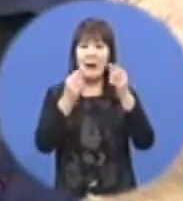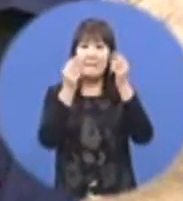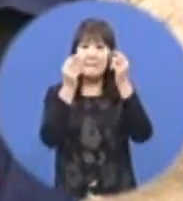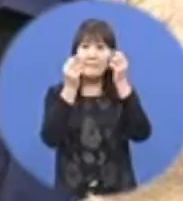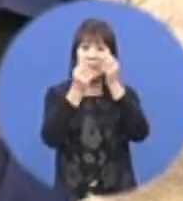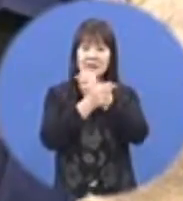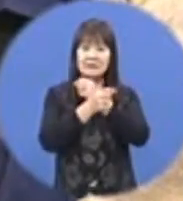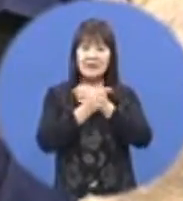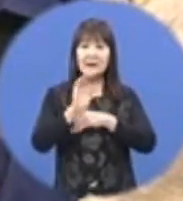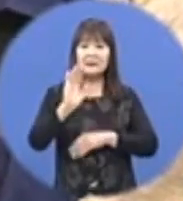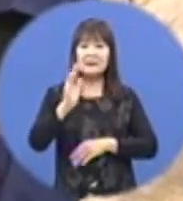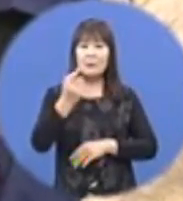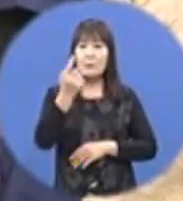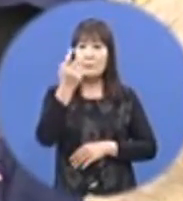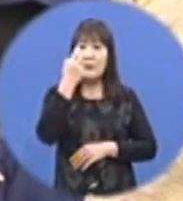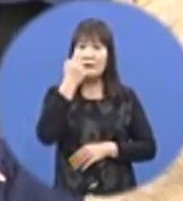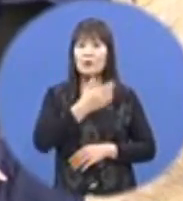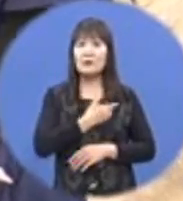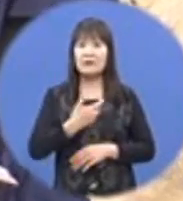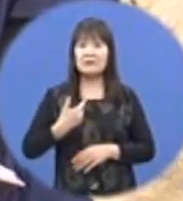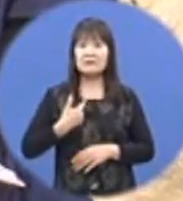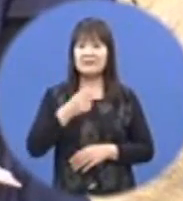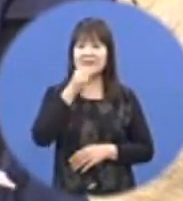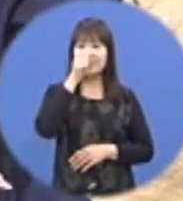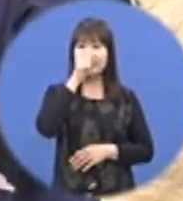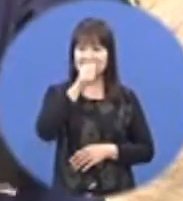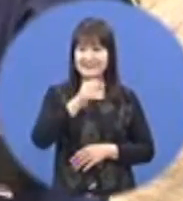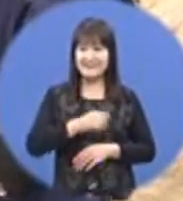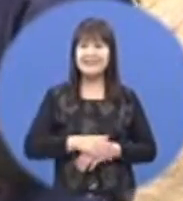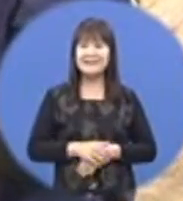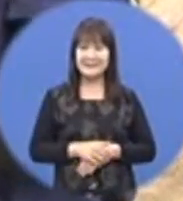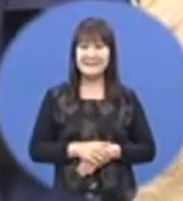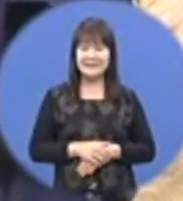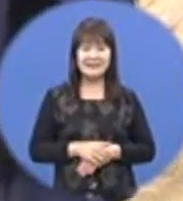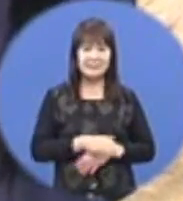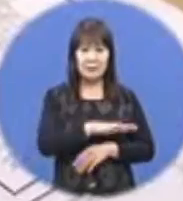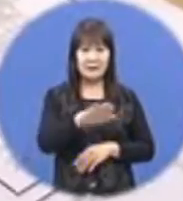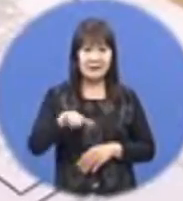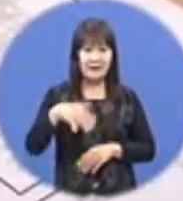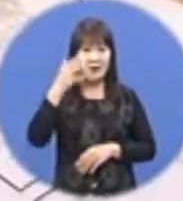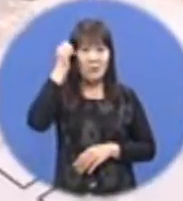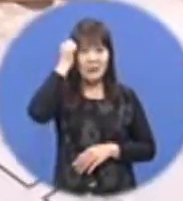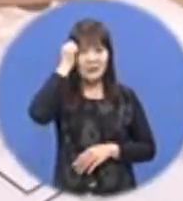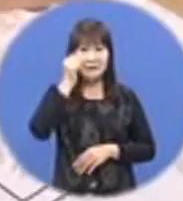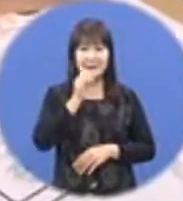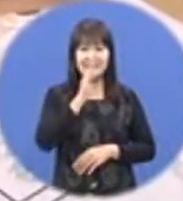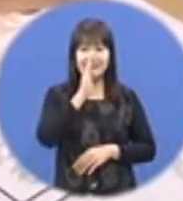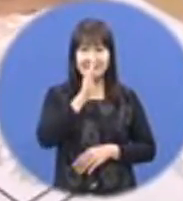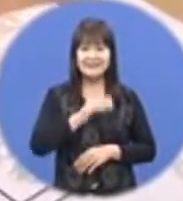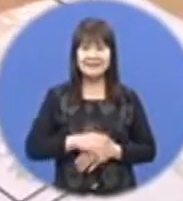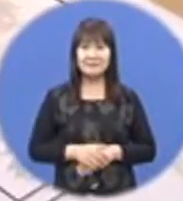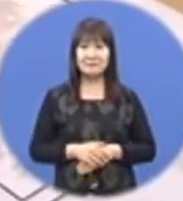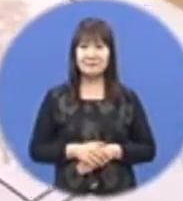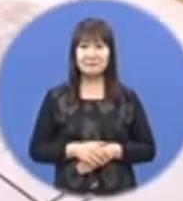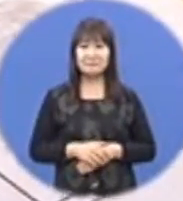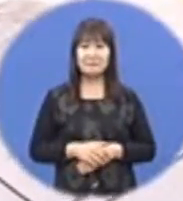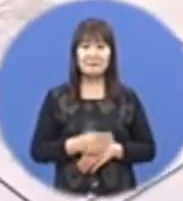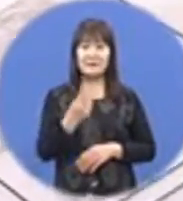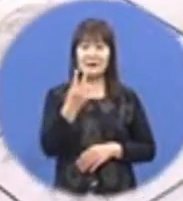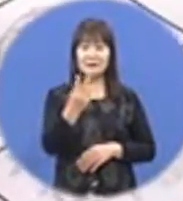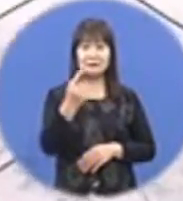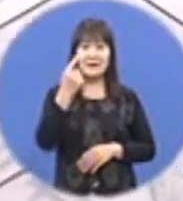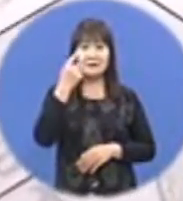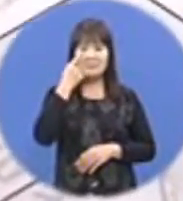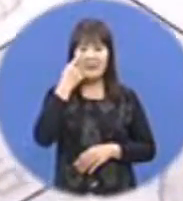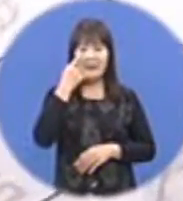これ勉強できるからいいですね。 そ うですよ、はい、覚えといてください。 コクダカシール2つ目